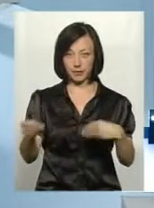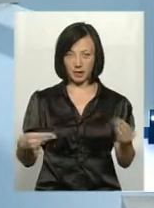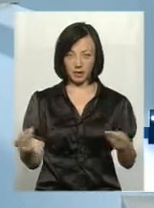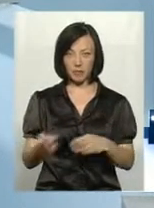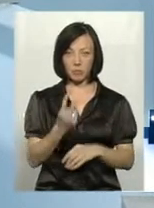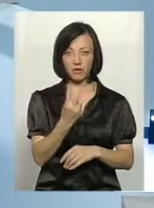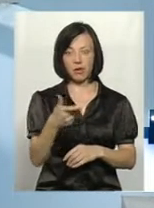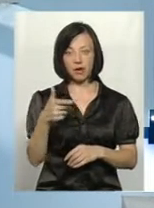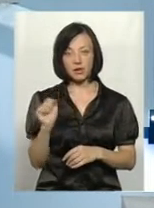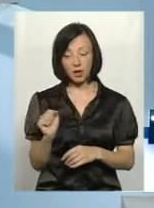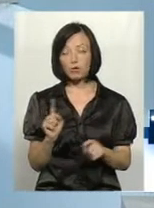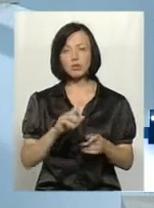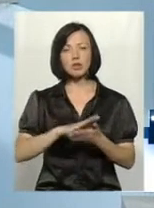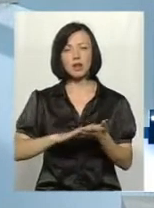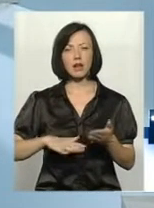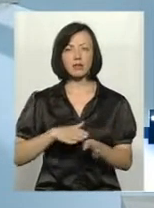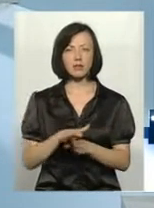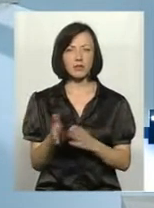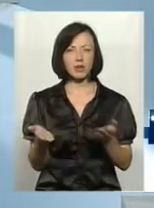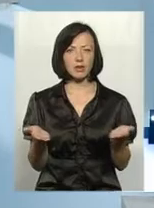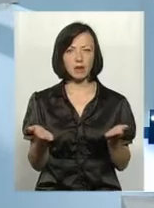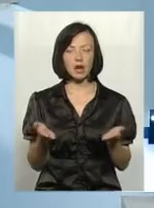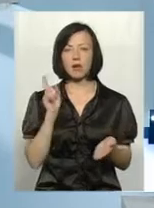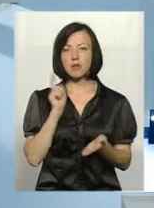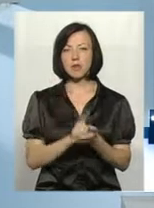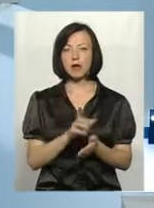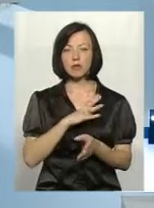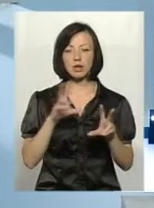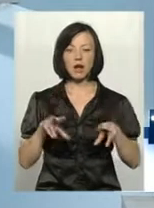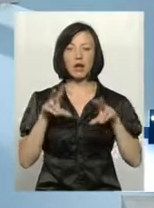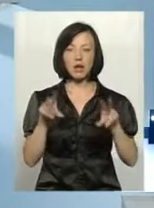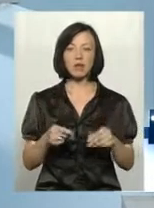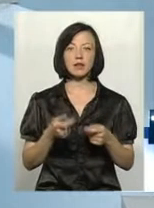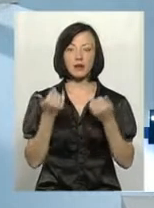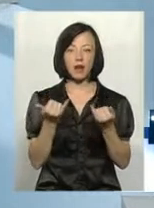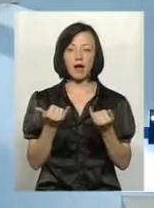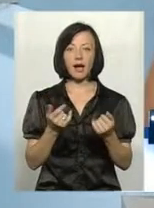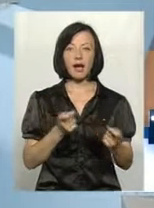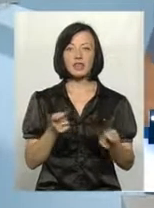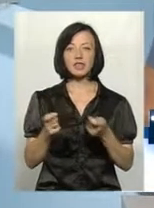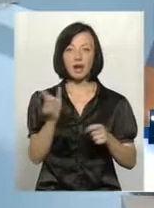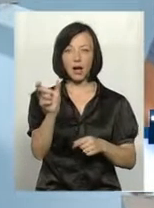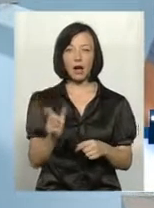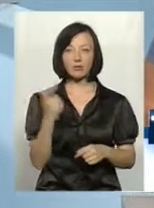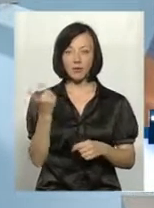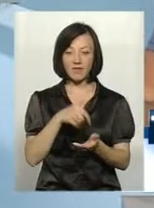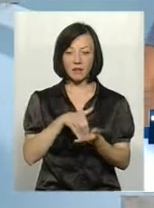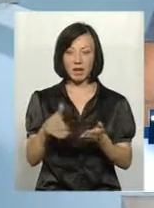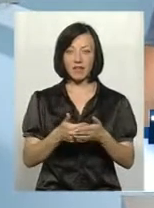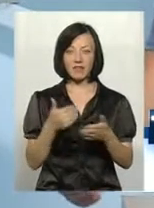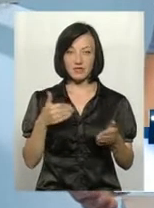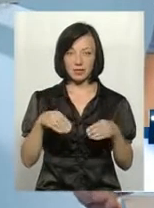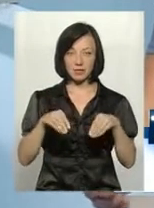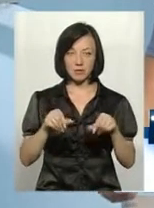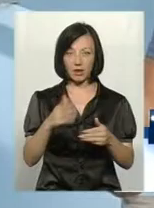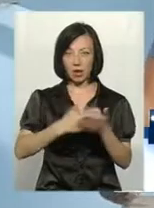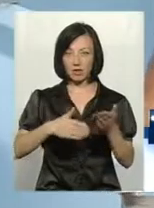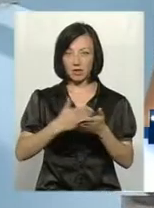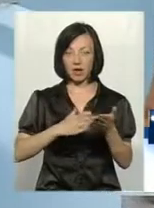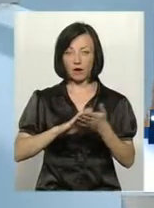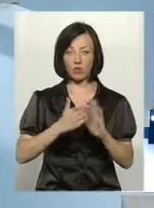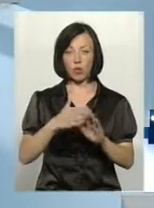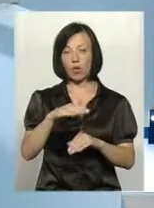тих 2 гектара, що потім відбувається? Тобто, мають бути гарантії для керівника господарства, який відмовляється від землі, розриває договір оренди, про